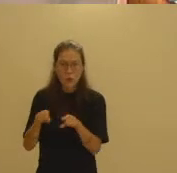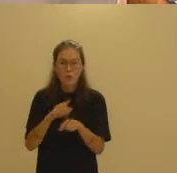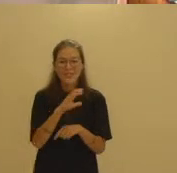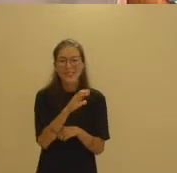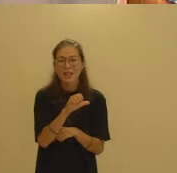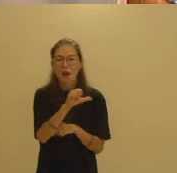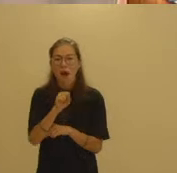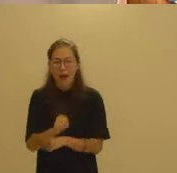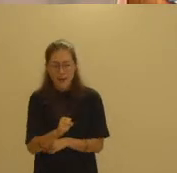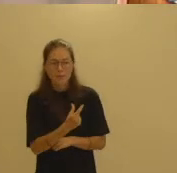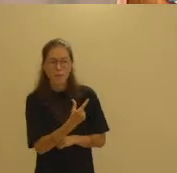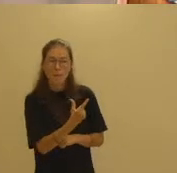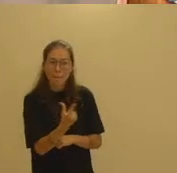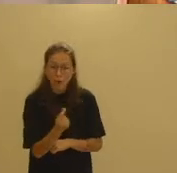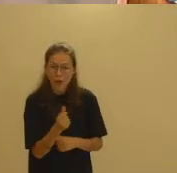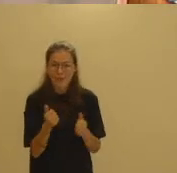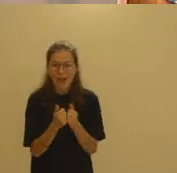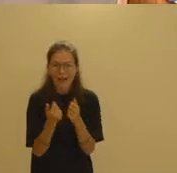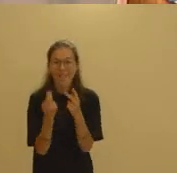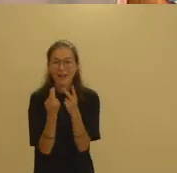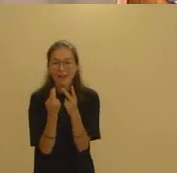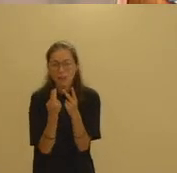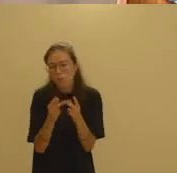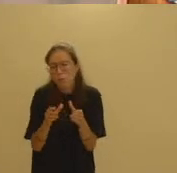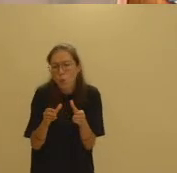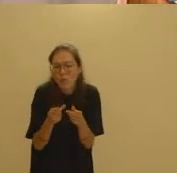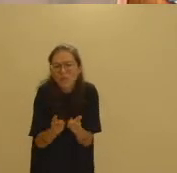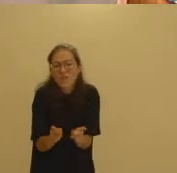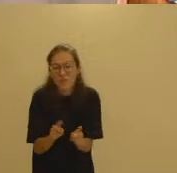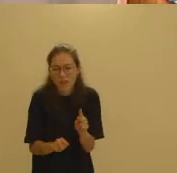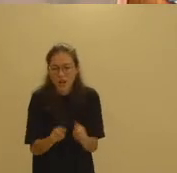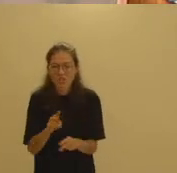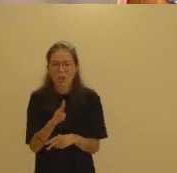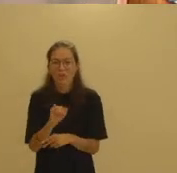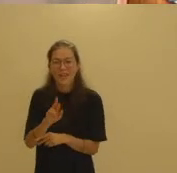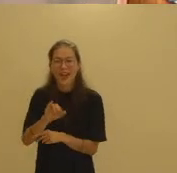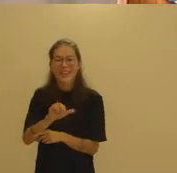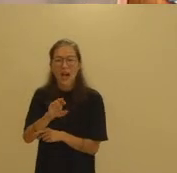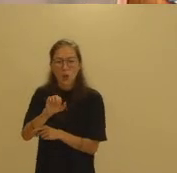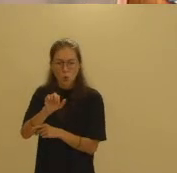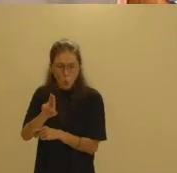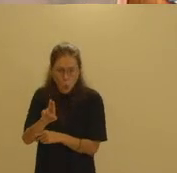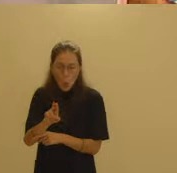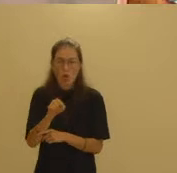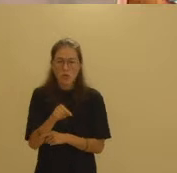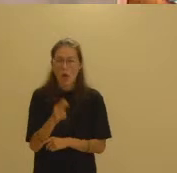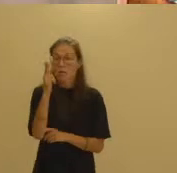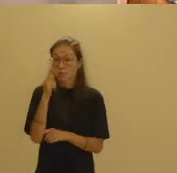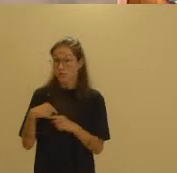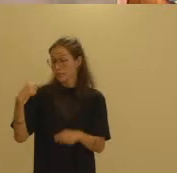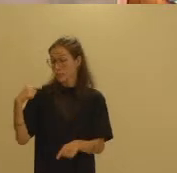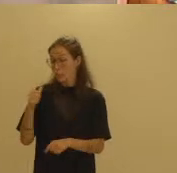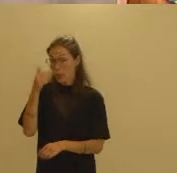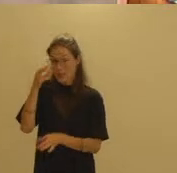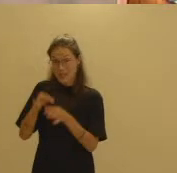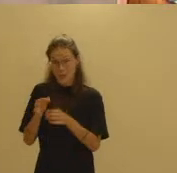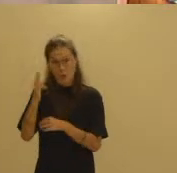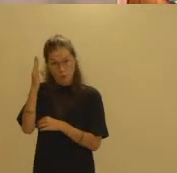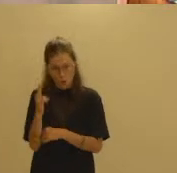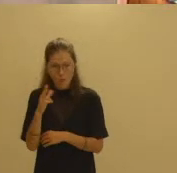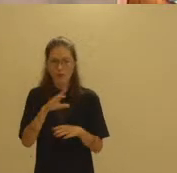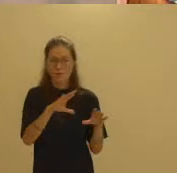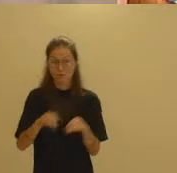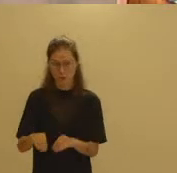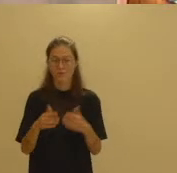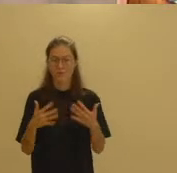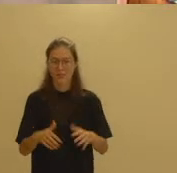permettra un partenariat avec la commune de Berriatou. Il est effectif depuis le 1er septembre. Peut-être, Richard, pourrais-tu